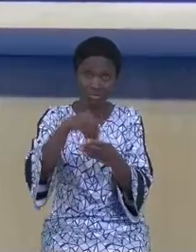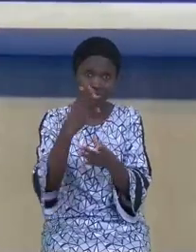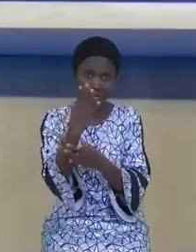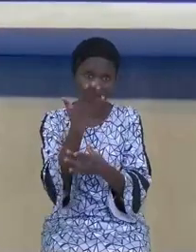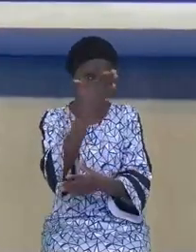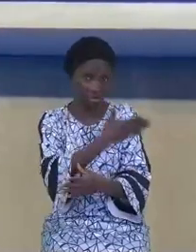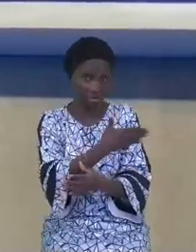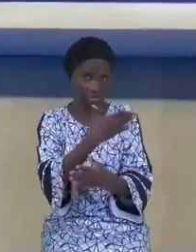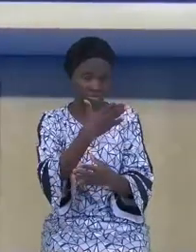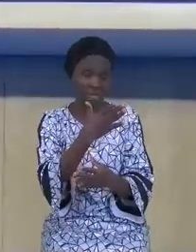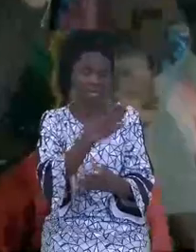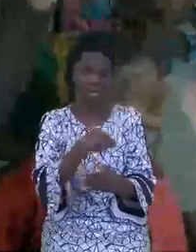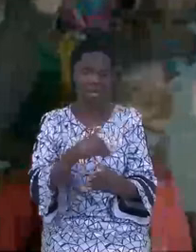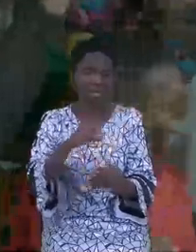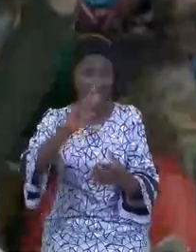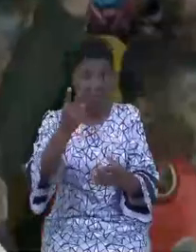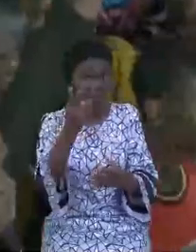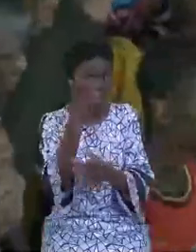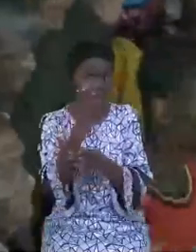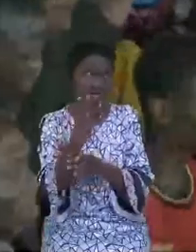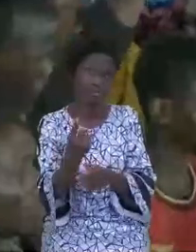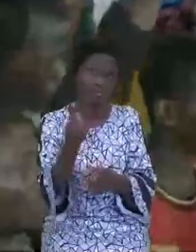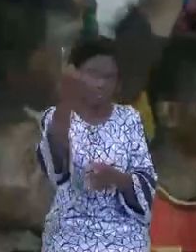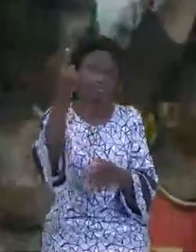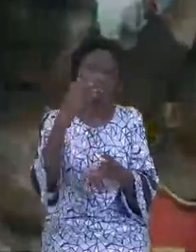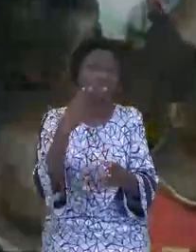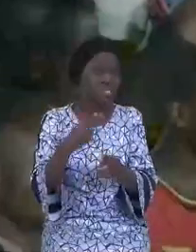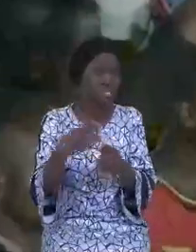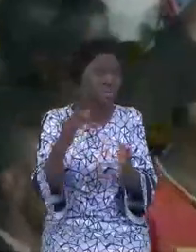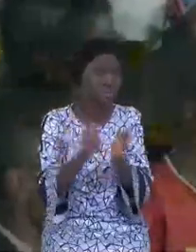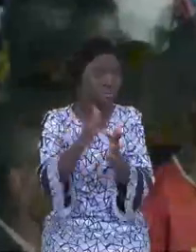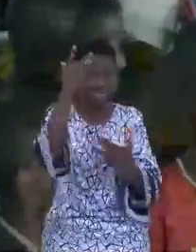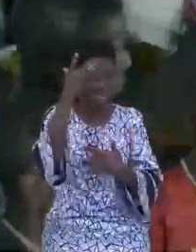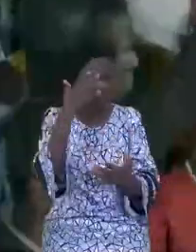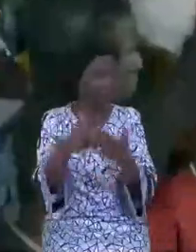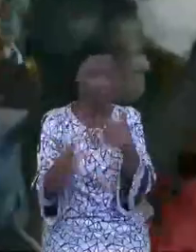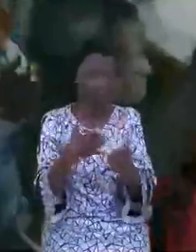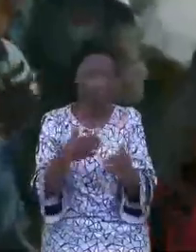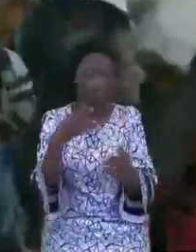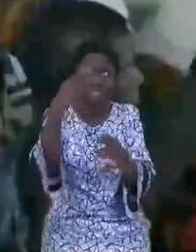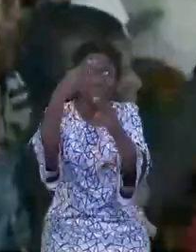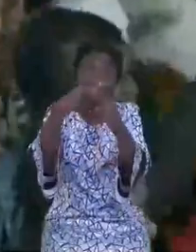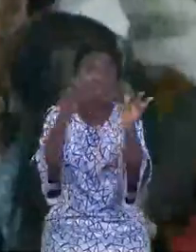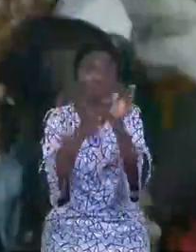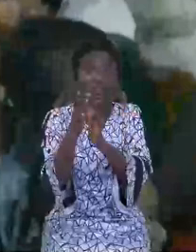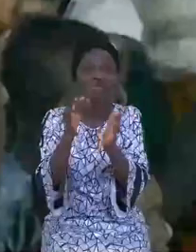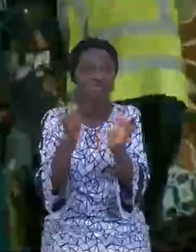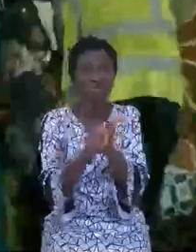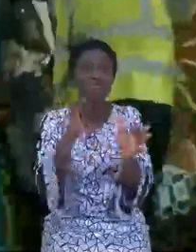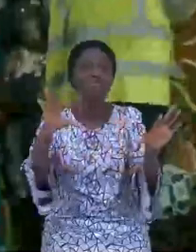main. Le nom de la maladie ne compte pas. C'est le nom de Jésus qui compte.